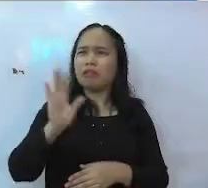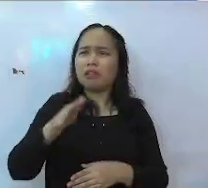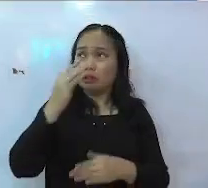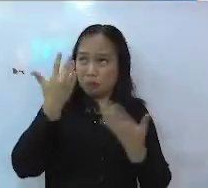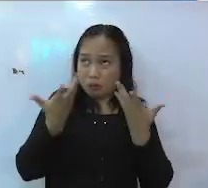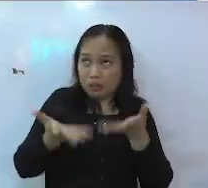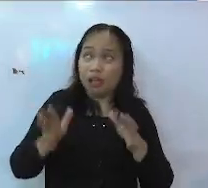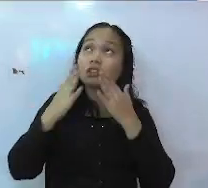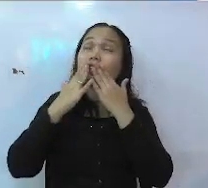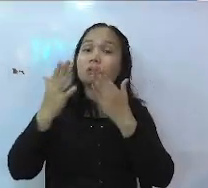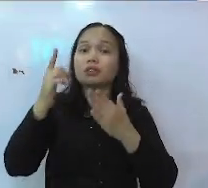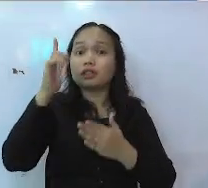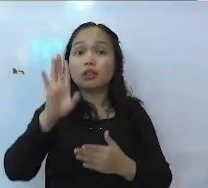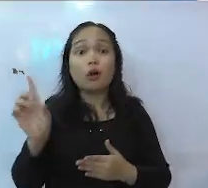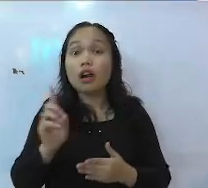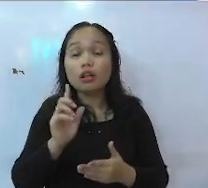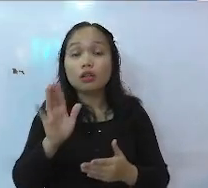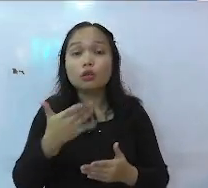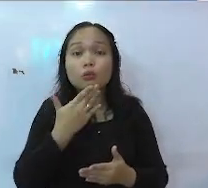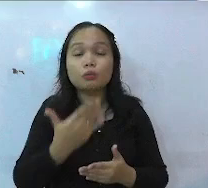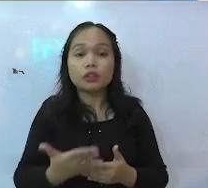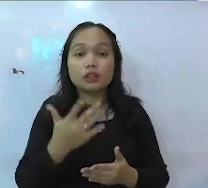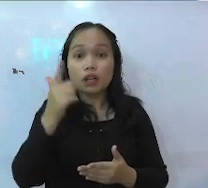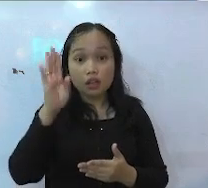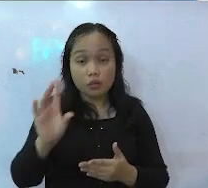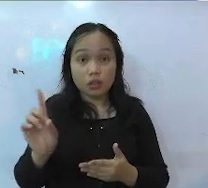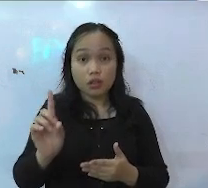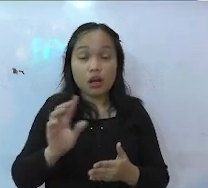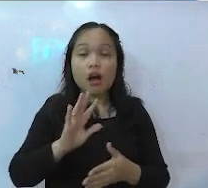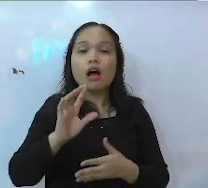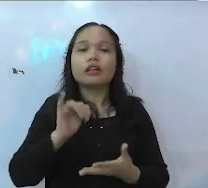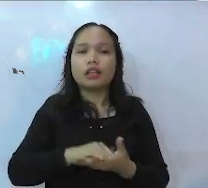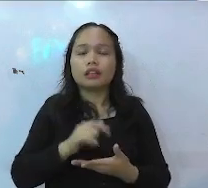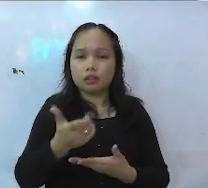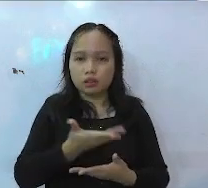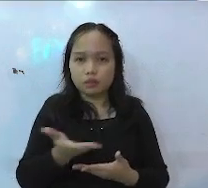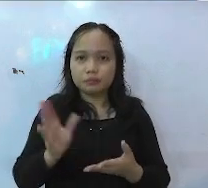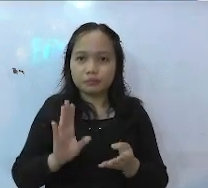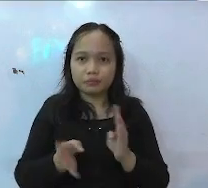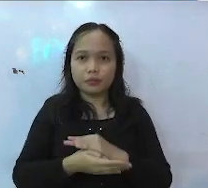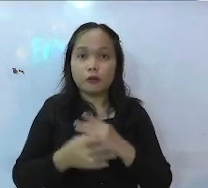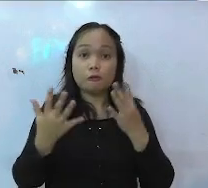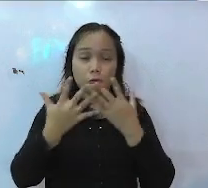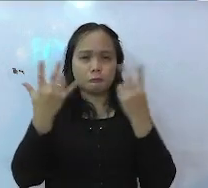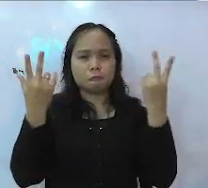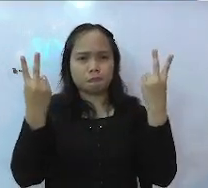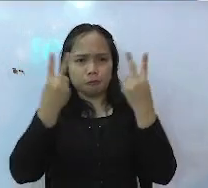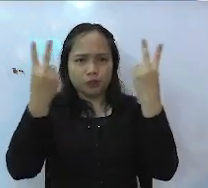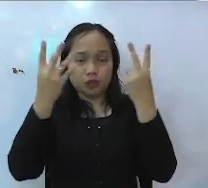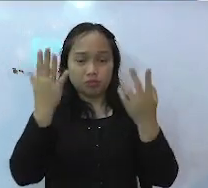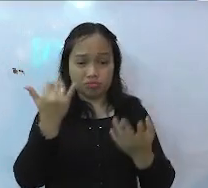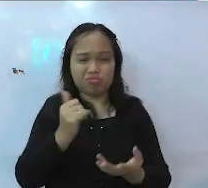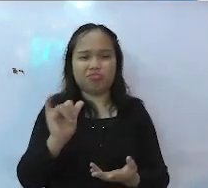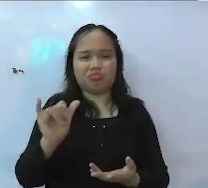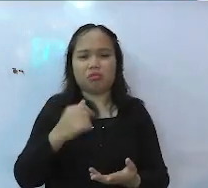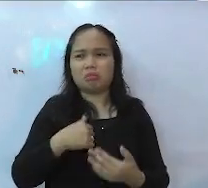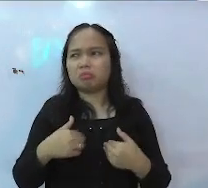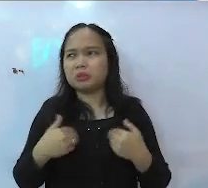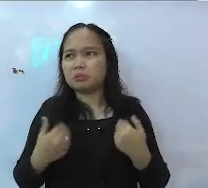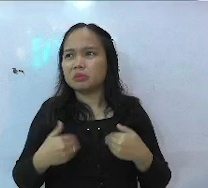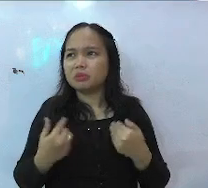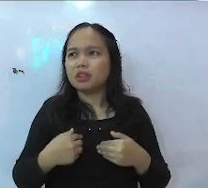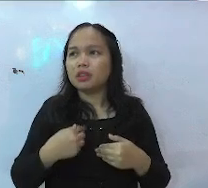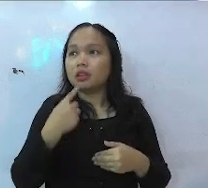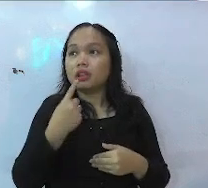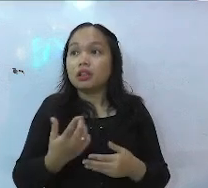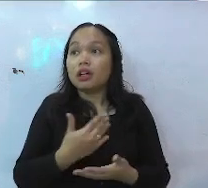mga pinasalamatan niyo sa Panginoon yung pagiging Victorious ninyo Oo bata pa kayo nandon pa kayo sa stage ng sinasabi ng